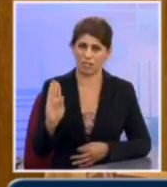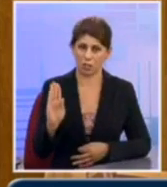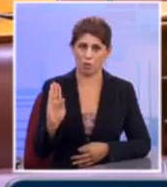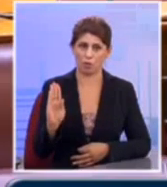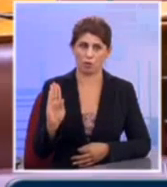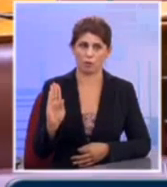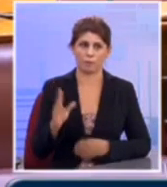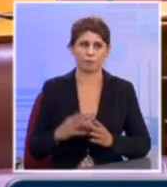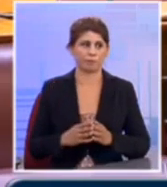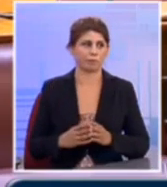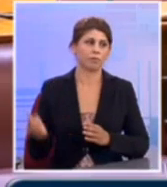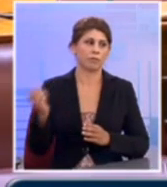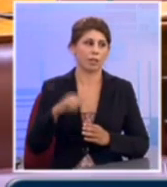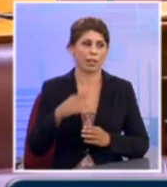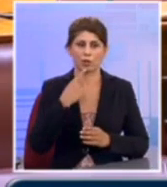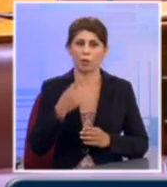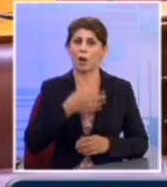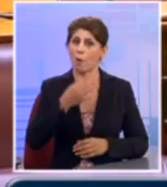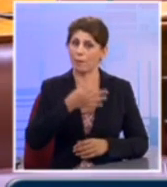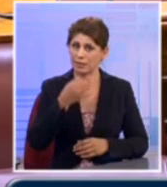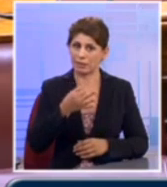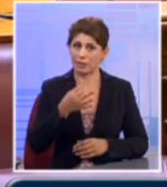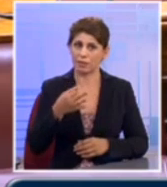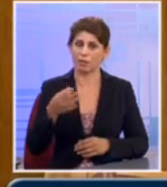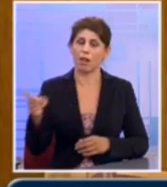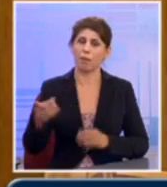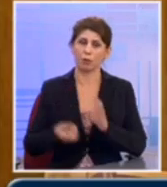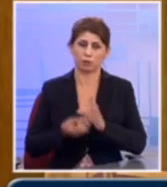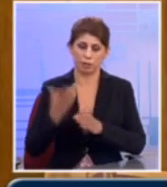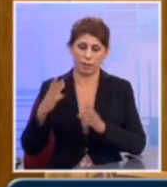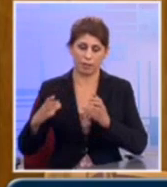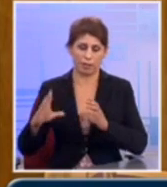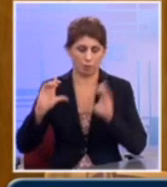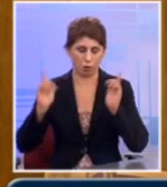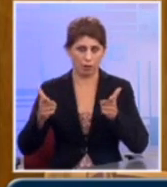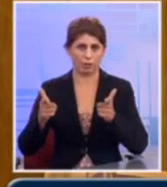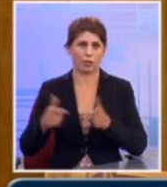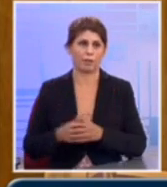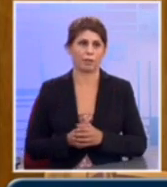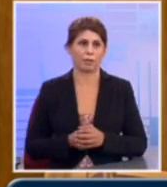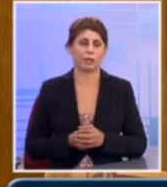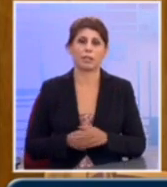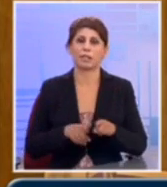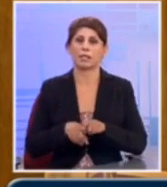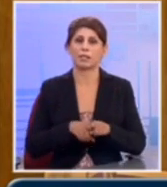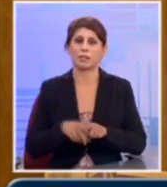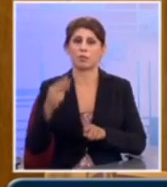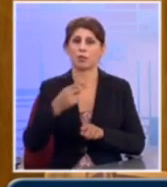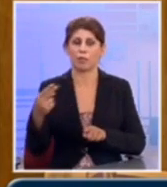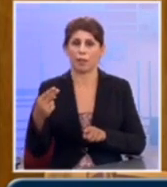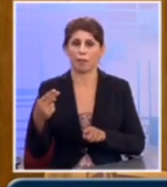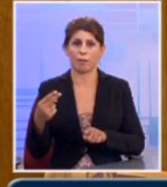και άλλοι επίσης ομιλητές από μεριάς του κόμματος της σε σχέση με το θέμα